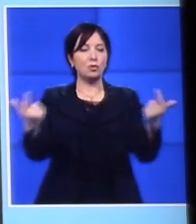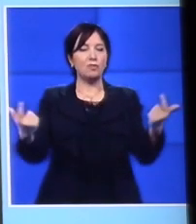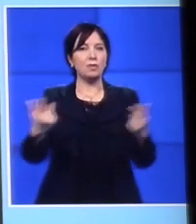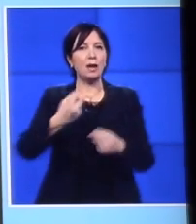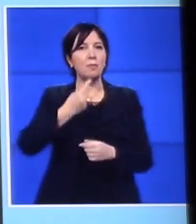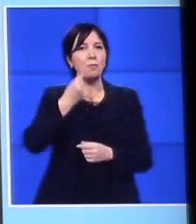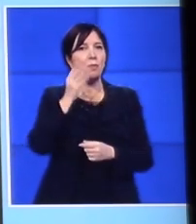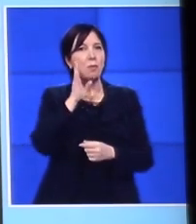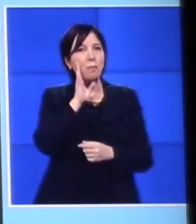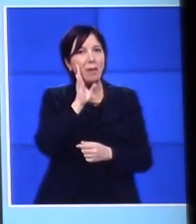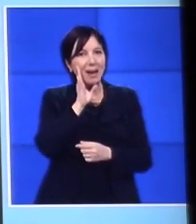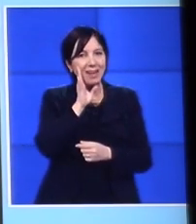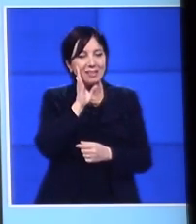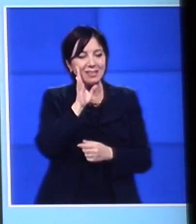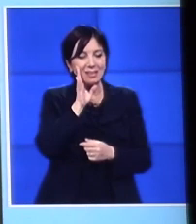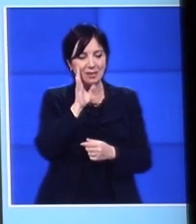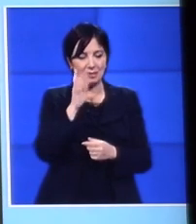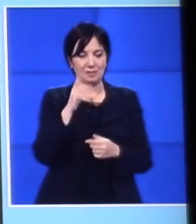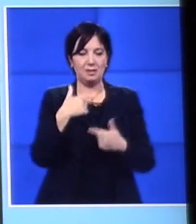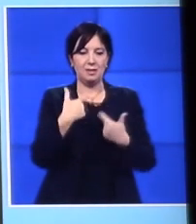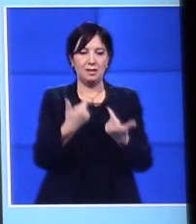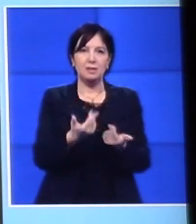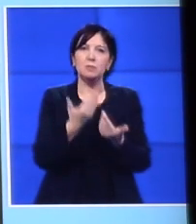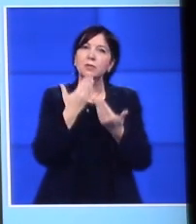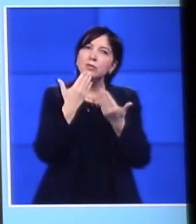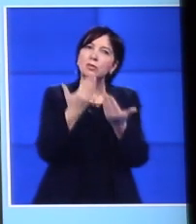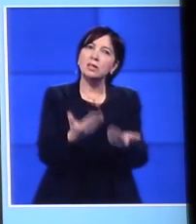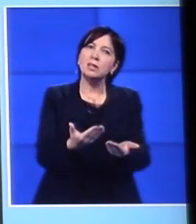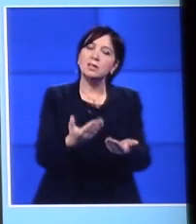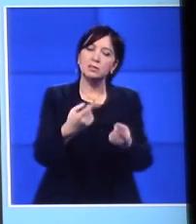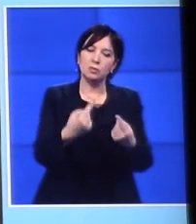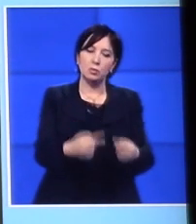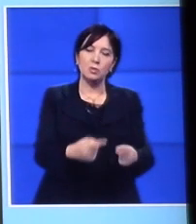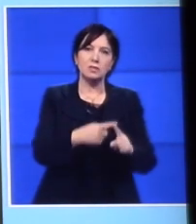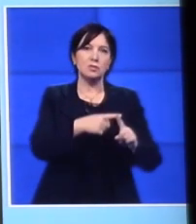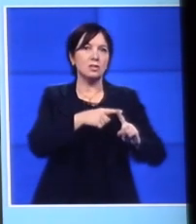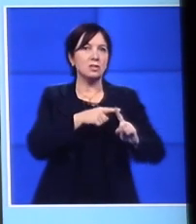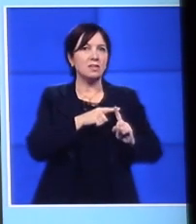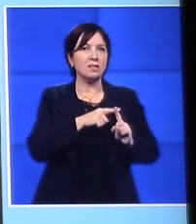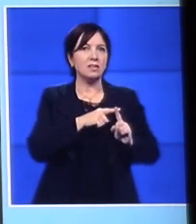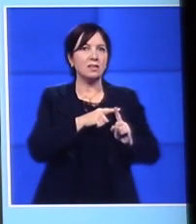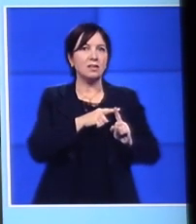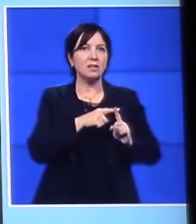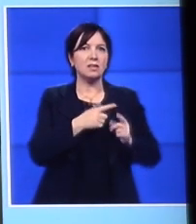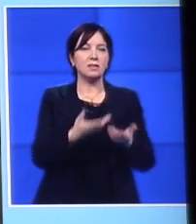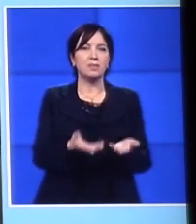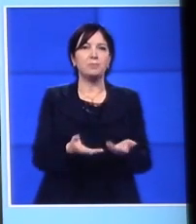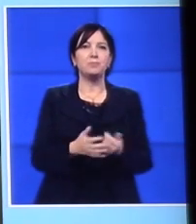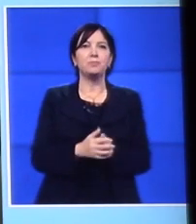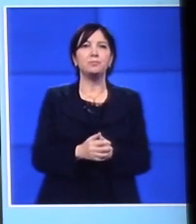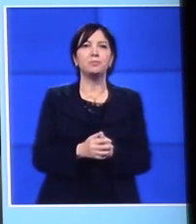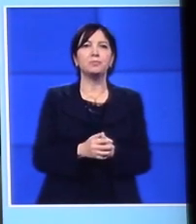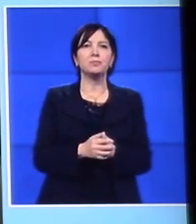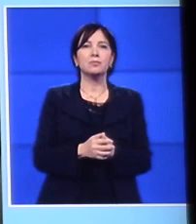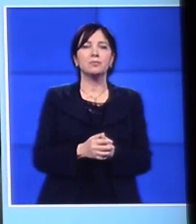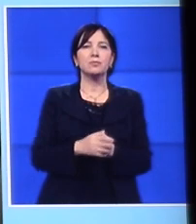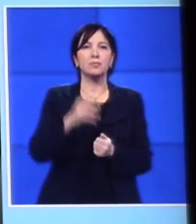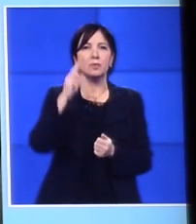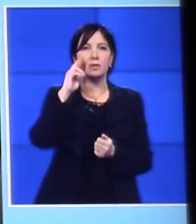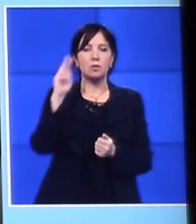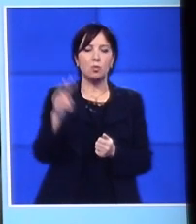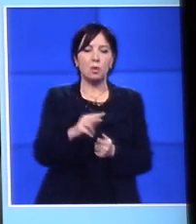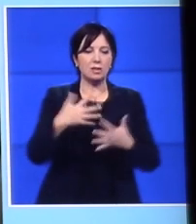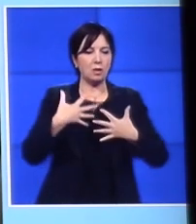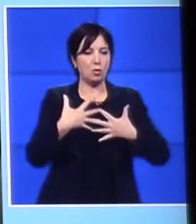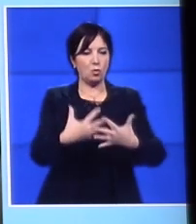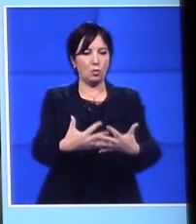Padre, il rendimento di grazie, questo sacrificio vivo e santo. Guarda con